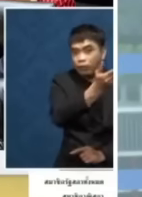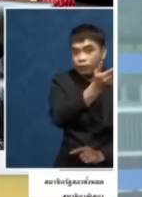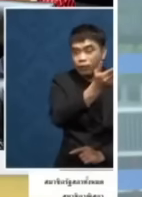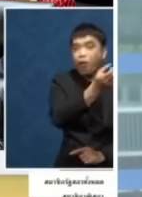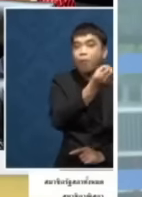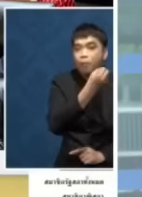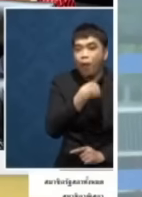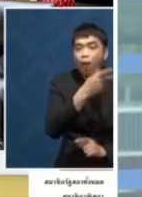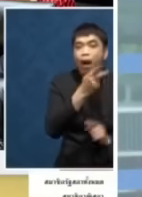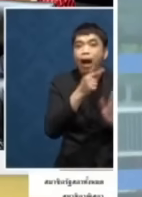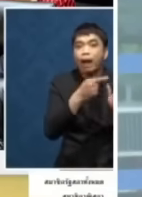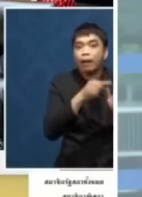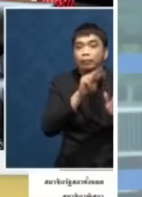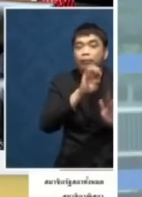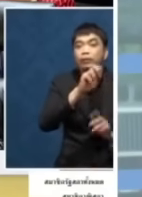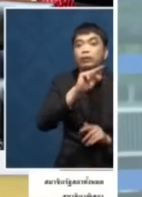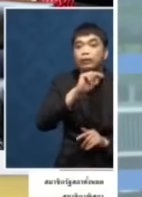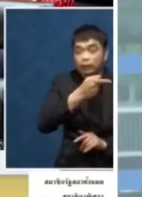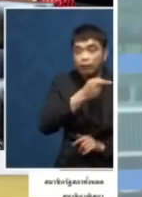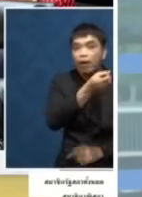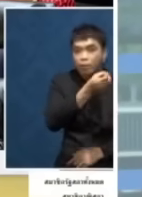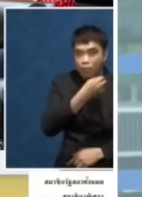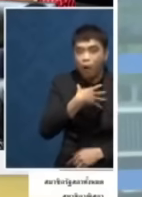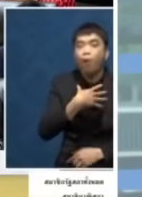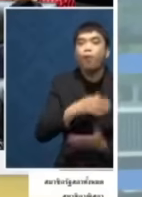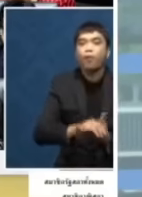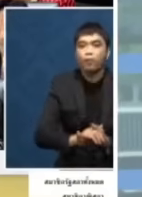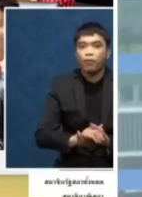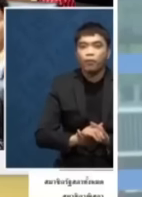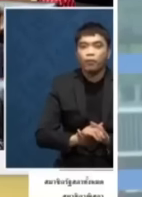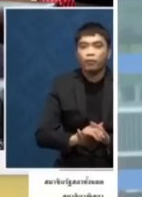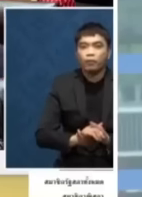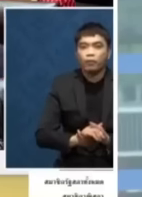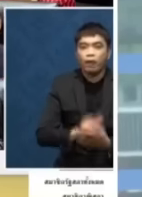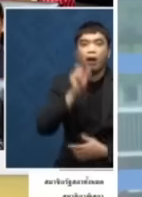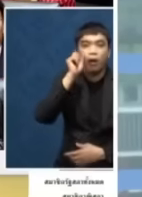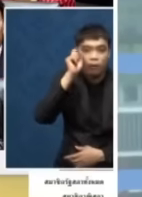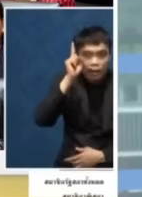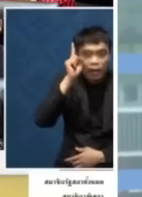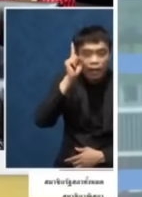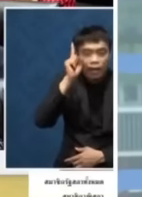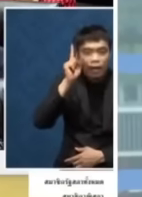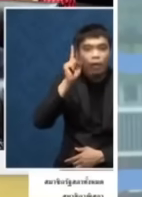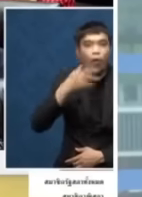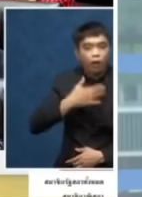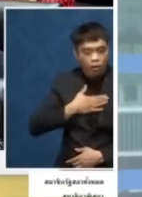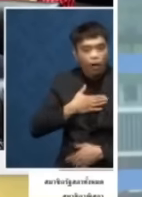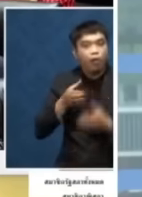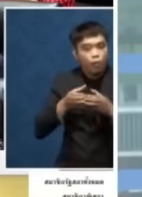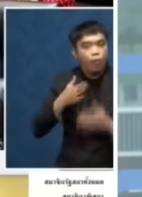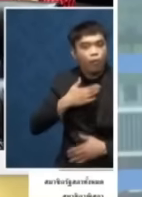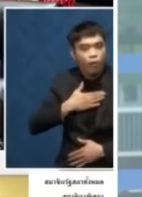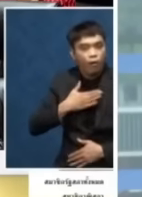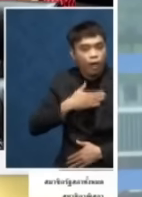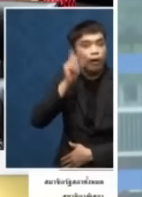หรือถ้าเกิดจะมีการใช้สิทธิ์พาดพิงว่าท่านมีการพูดถึงเอ่ยถึงเนี่ยคือมันเป็นการพูดชื่อคุณพิธาขอให้คุณพิธาเป็นคนพูดเถอะเป็นคนตอบเถอะเพราะตอนแ